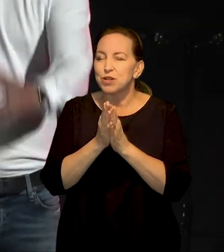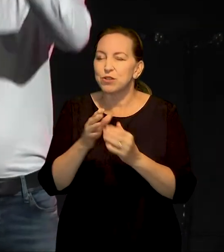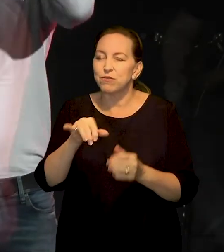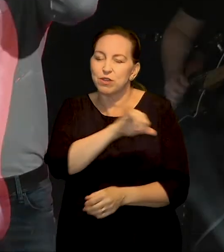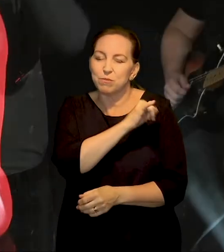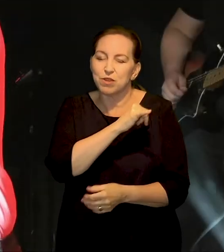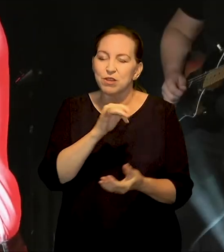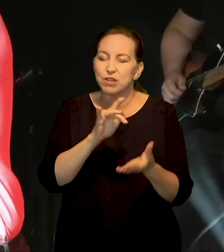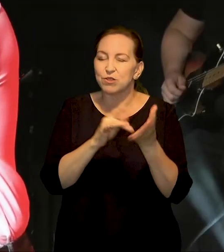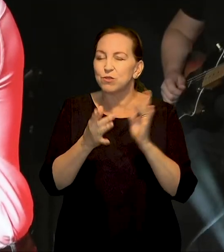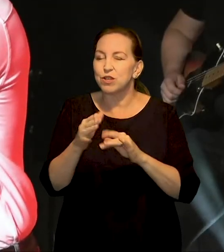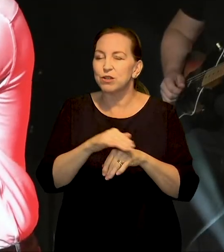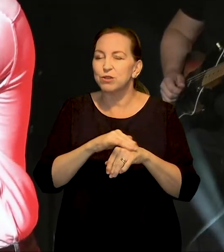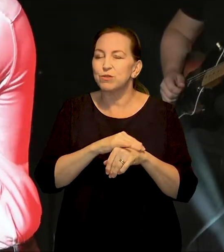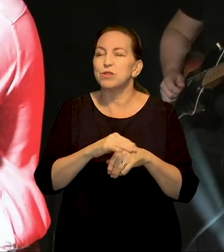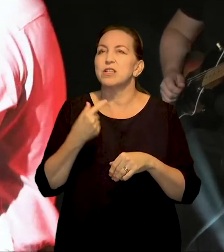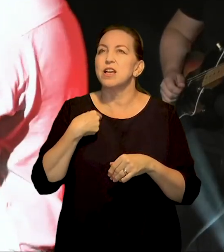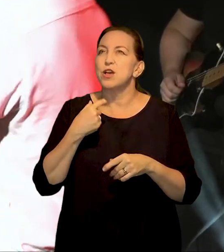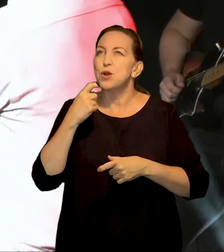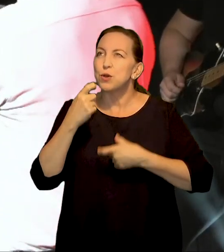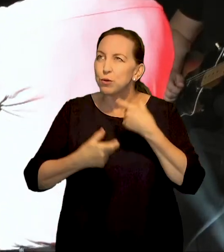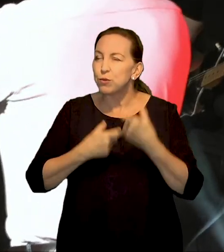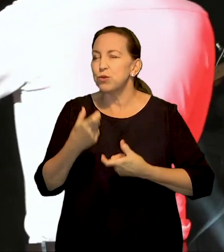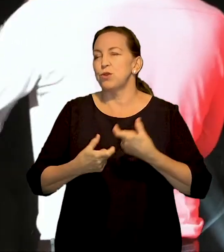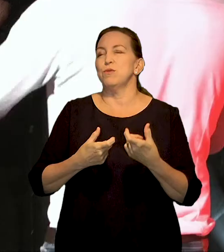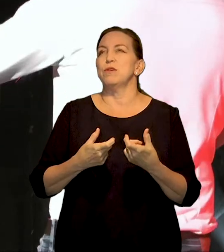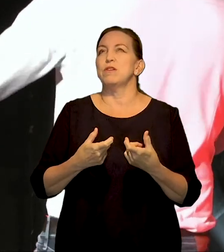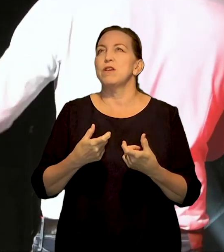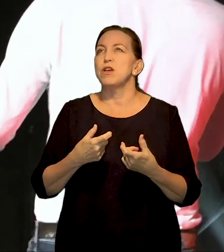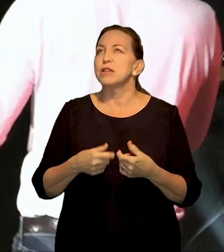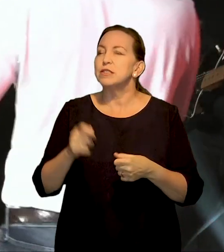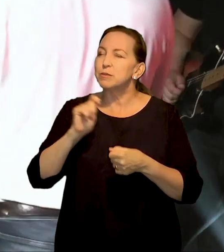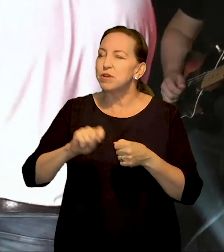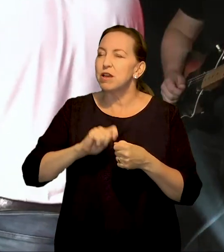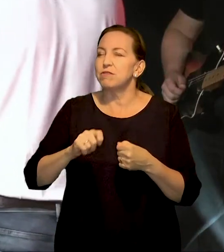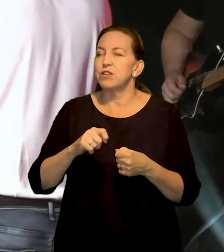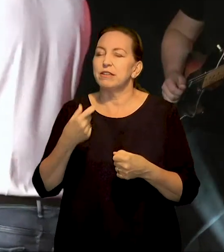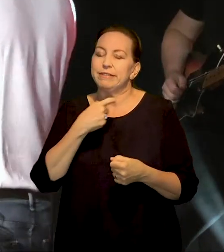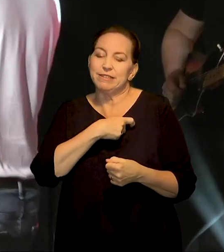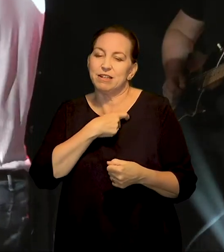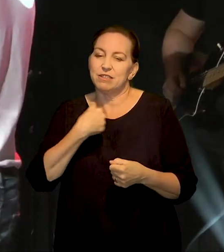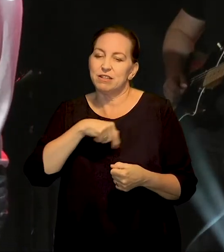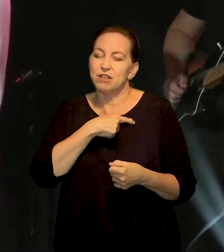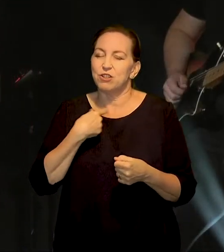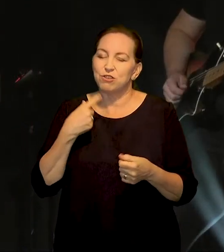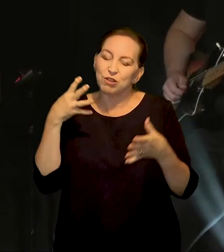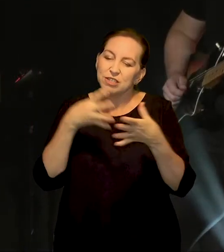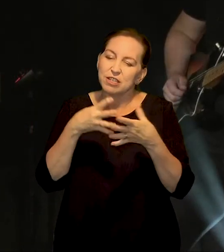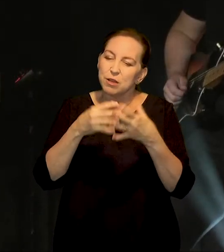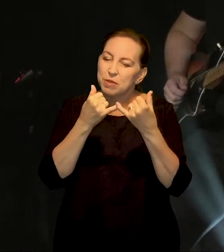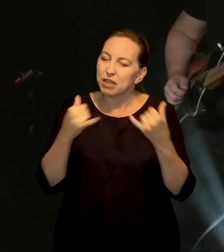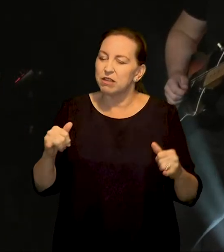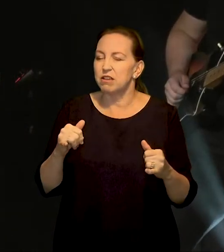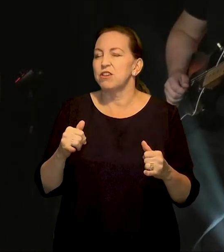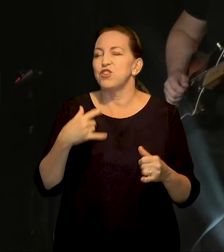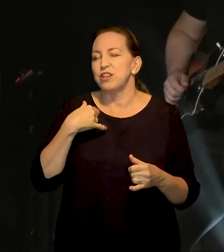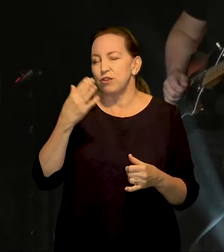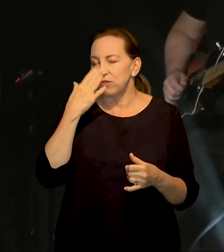Może spaść ziarno, może spaść na glebę, która tak była ubita moją sprawiedliwością, tak była